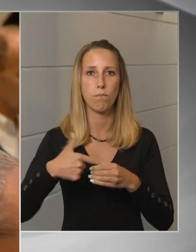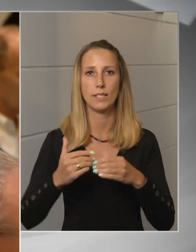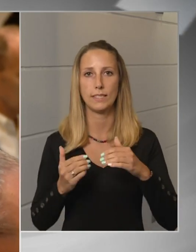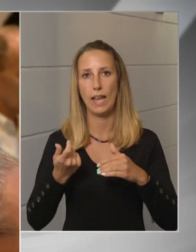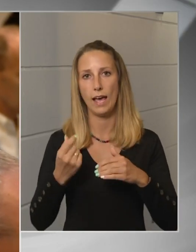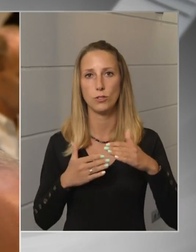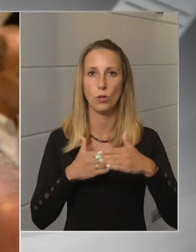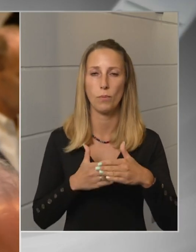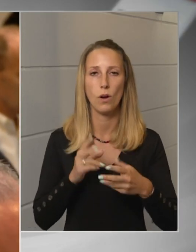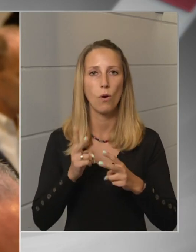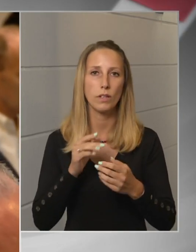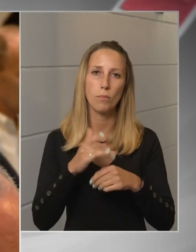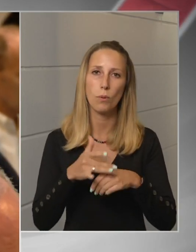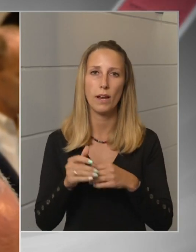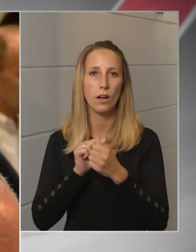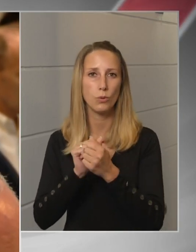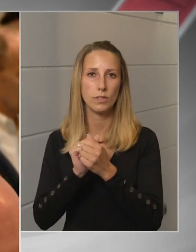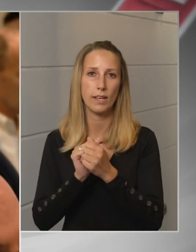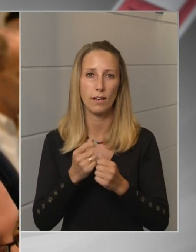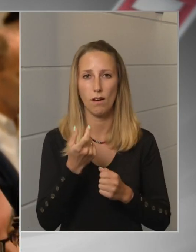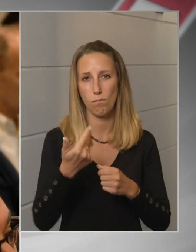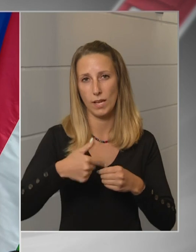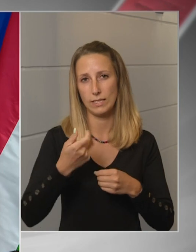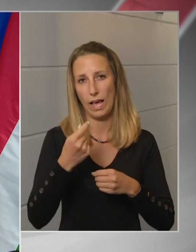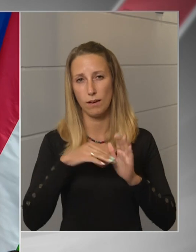holyan próbálnak küzdeni az elszabaduló benzinárak ellen?